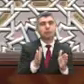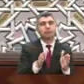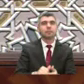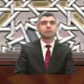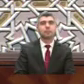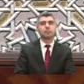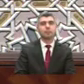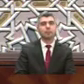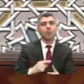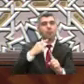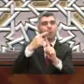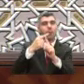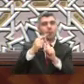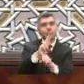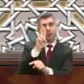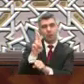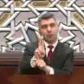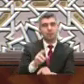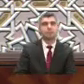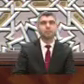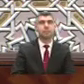تعقيب سيد نائب محترم.